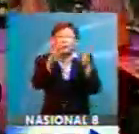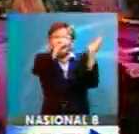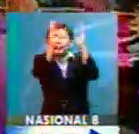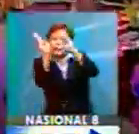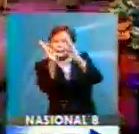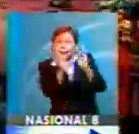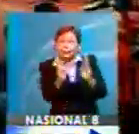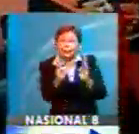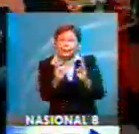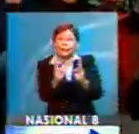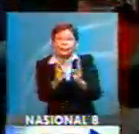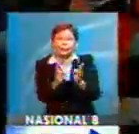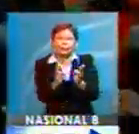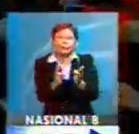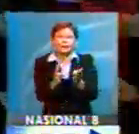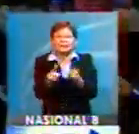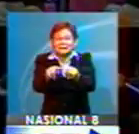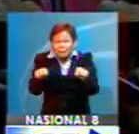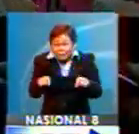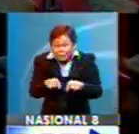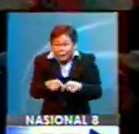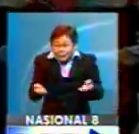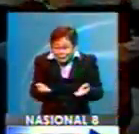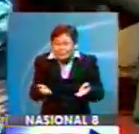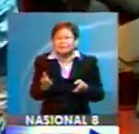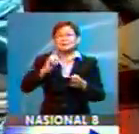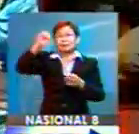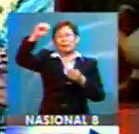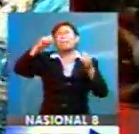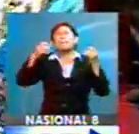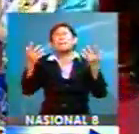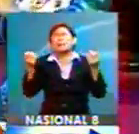berbentukan lokaliti Sabah itu sendiri, ya. Ya. Baik, mungkin berapa